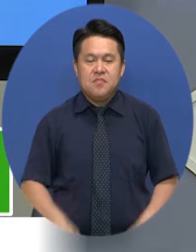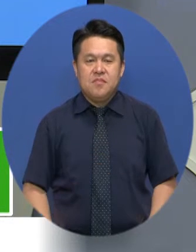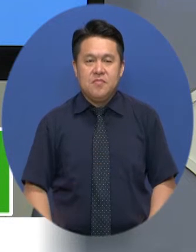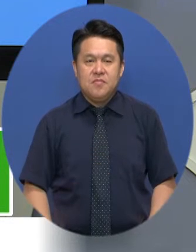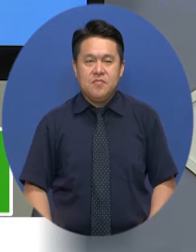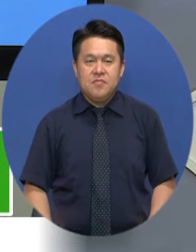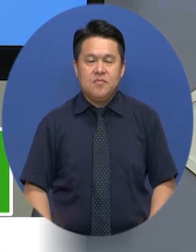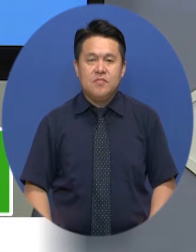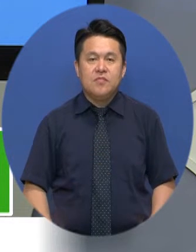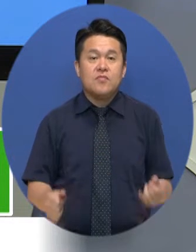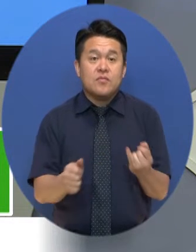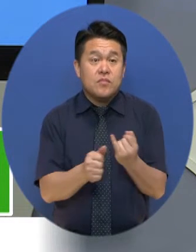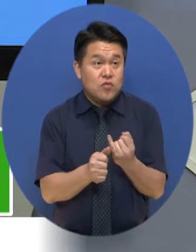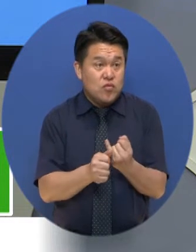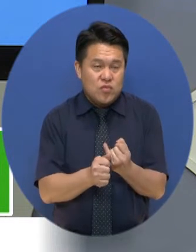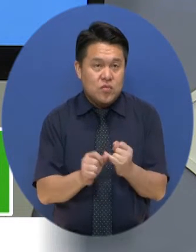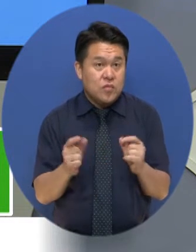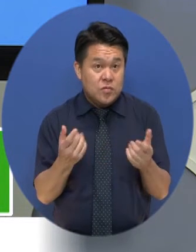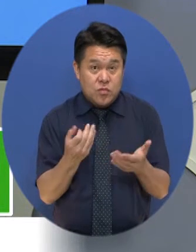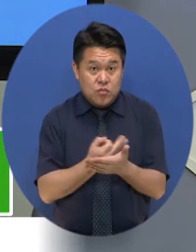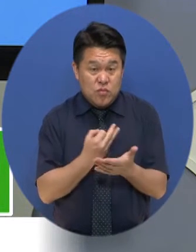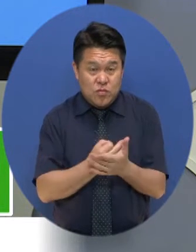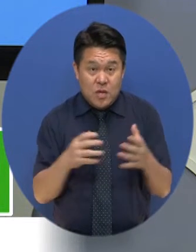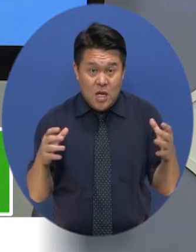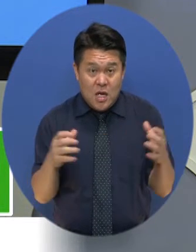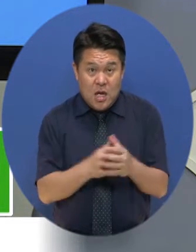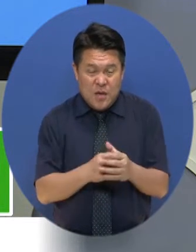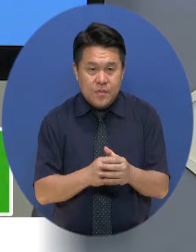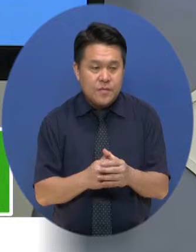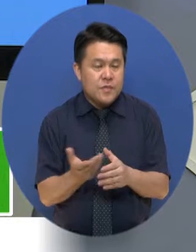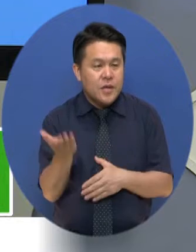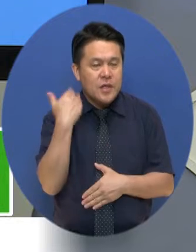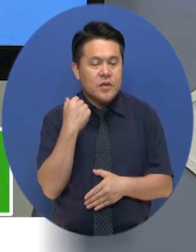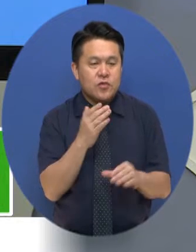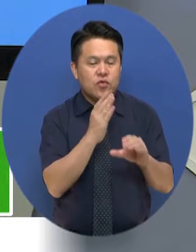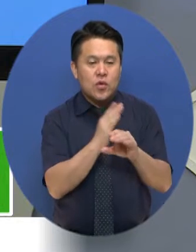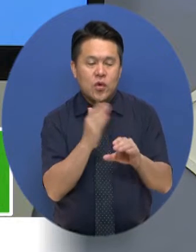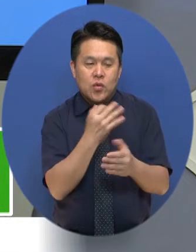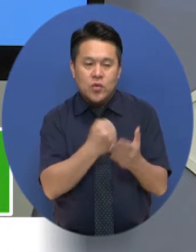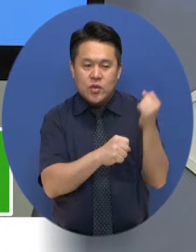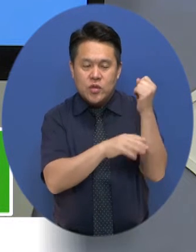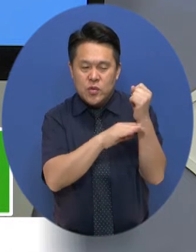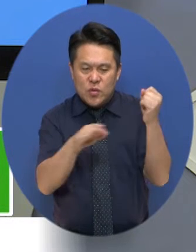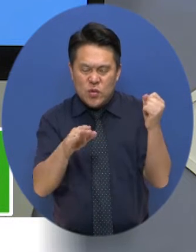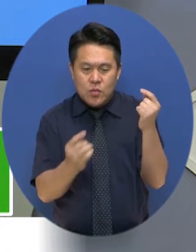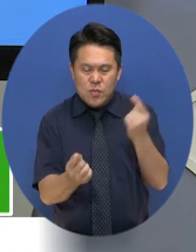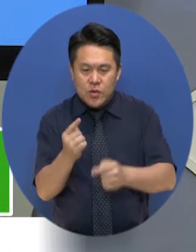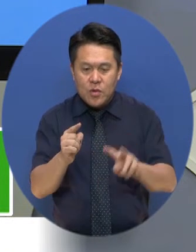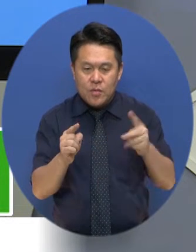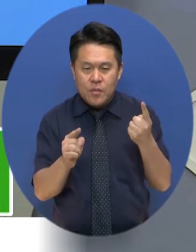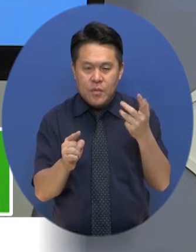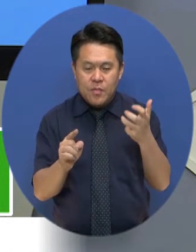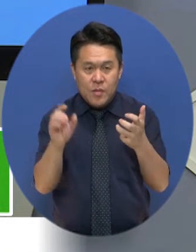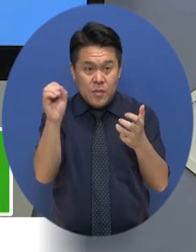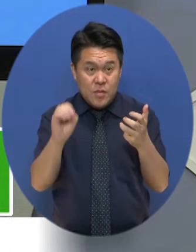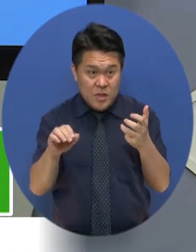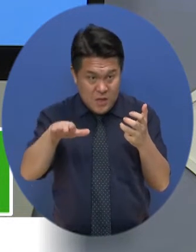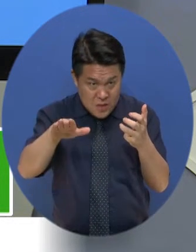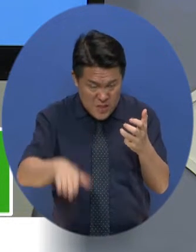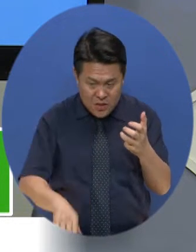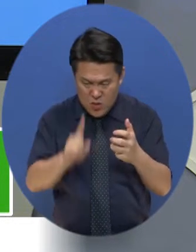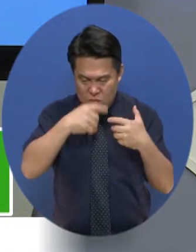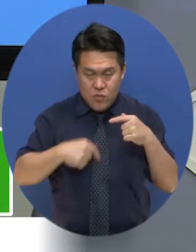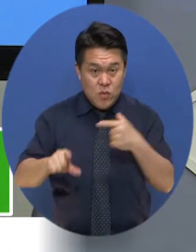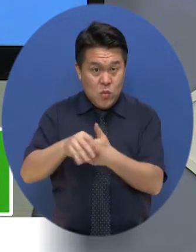부부합산 소득이 기준 중위소득 180% 이하 일때는 정부로부터 추가적인 지원도 받을 수 있는데요